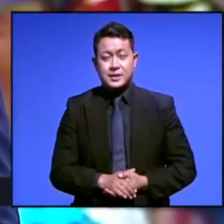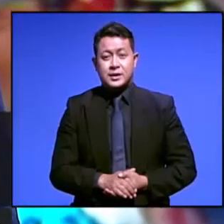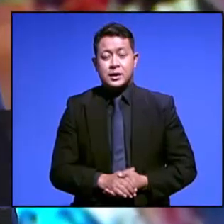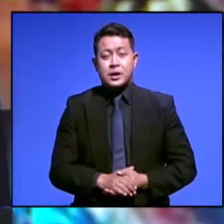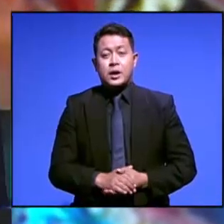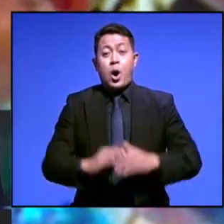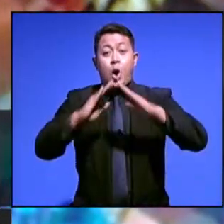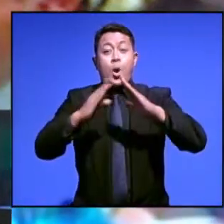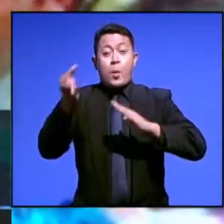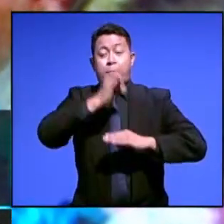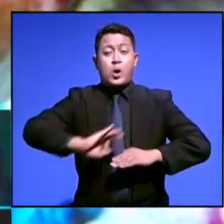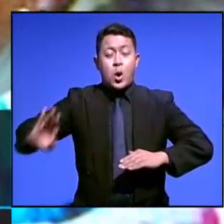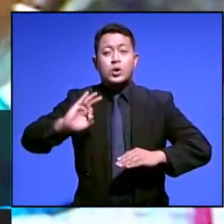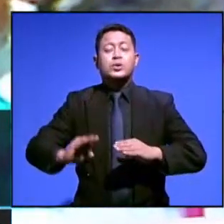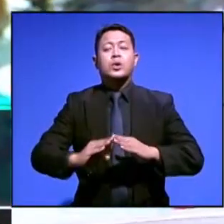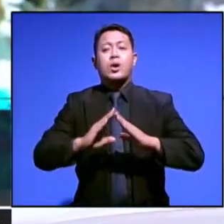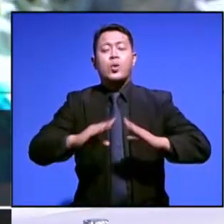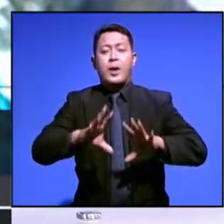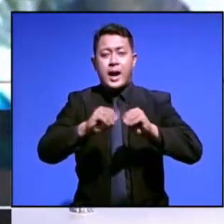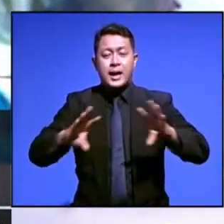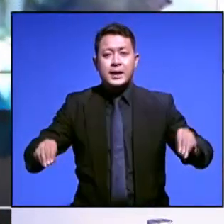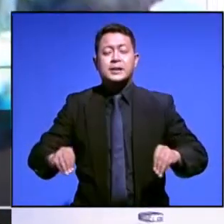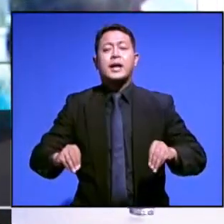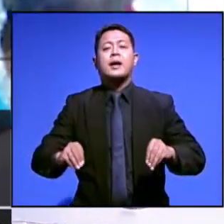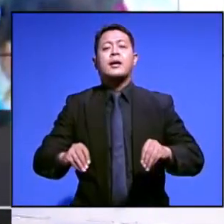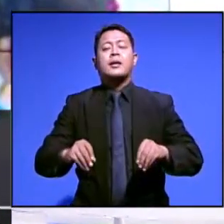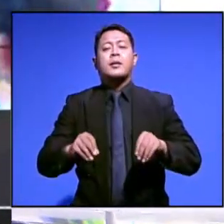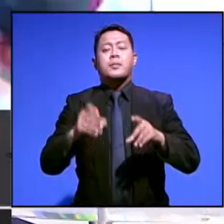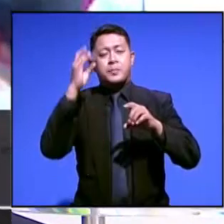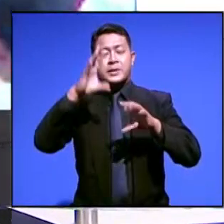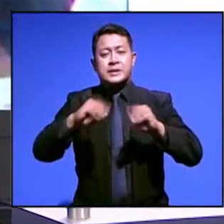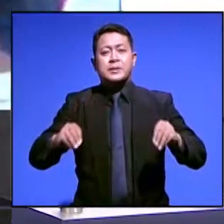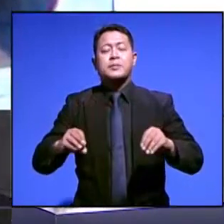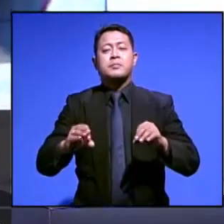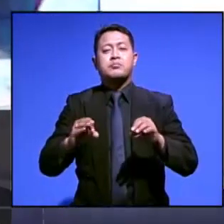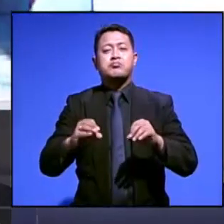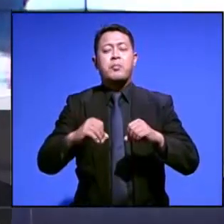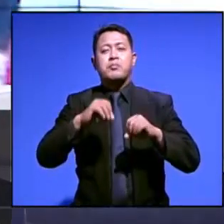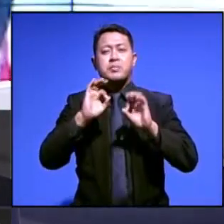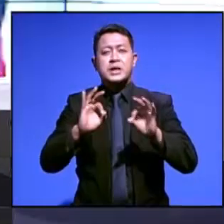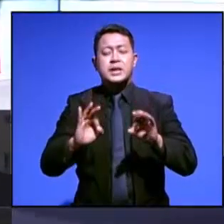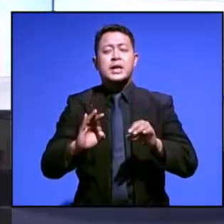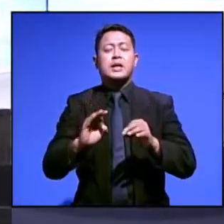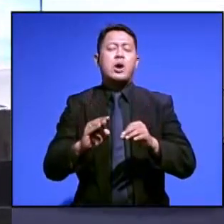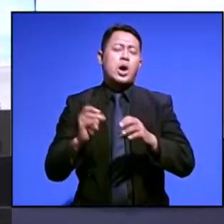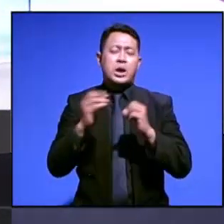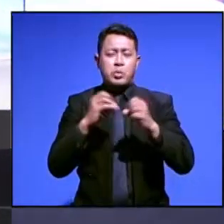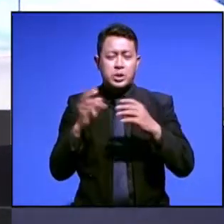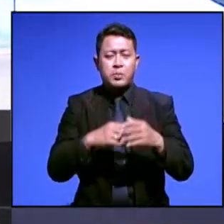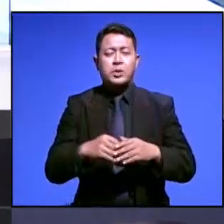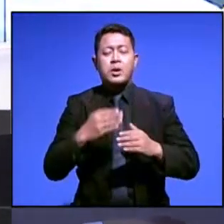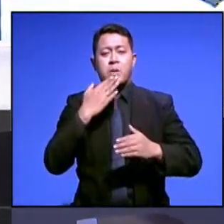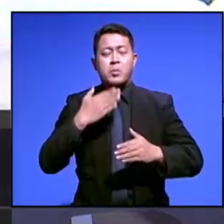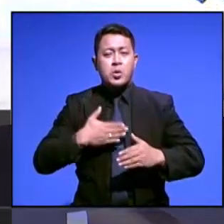Pemirsa, pengosongan rumah dinas pensiunan Kementerian Pendidikan dan Kebudayaan di kawasan Menteng, Jakarta Pusat diiringi keributan.